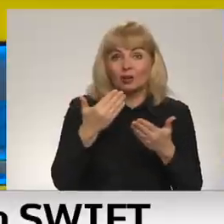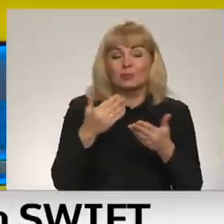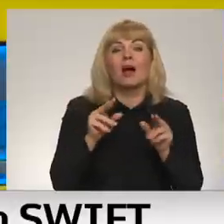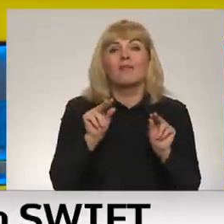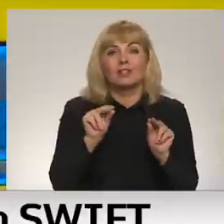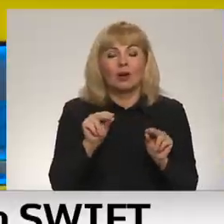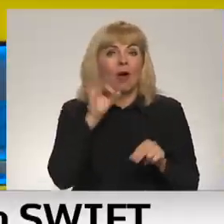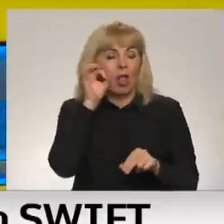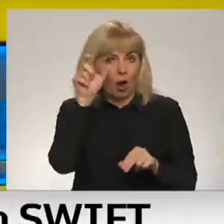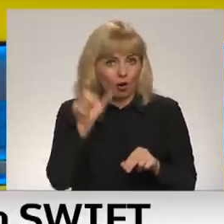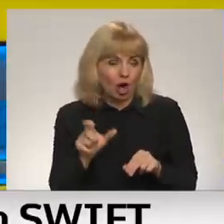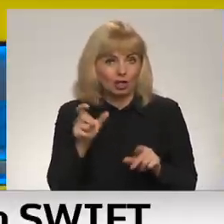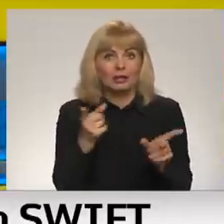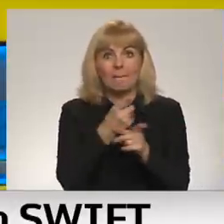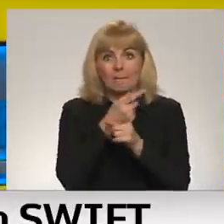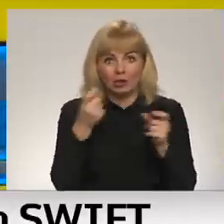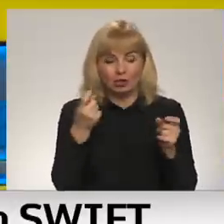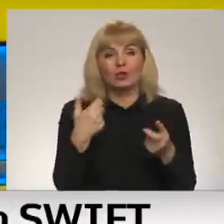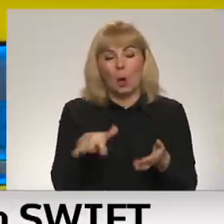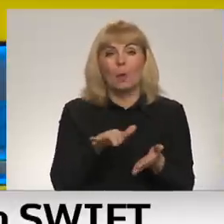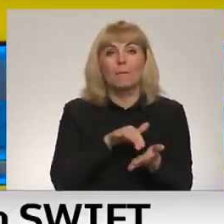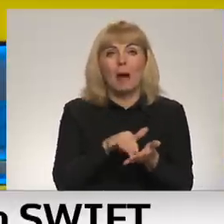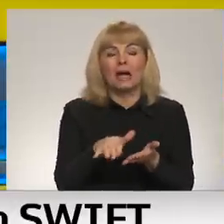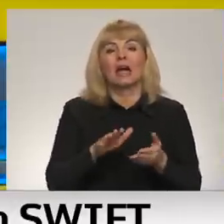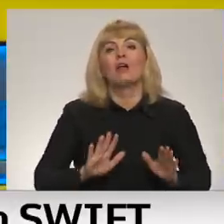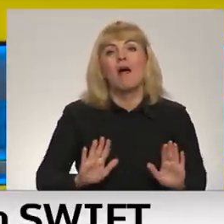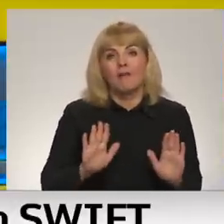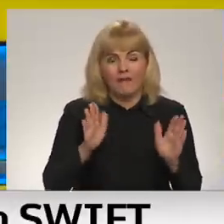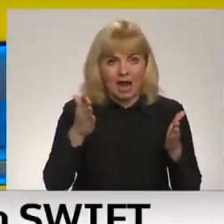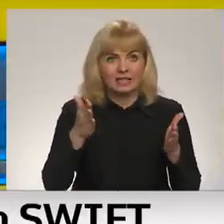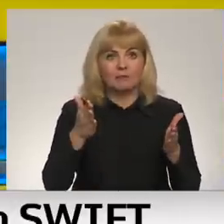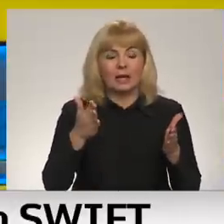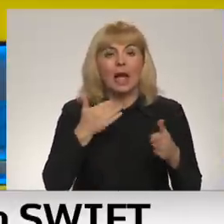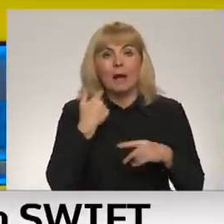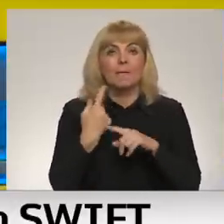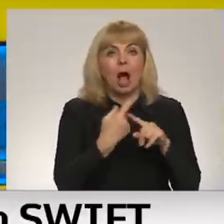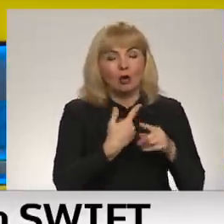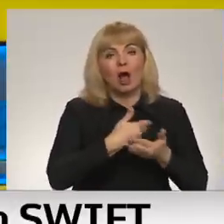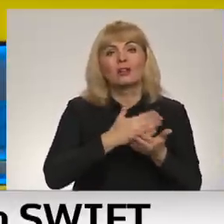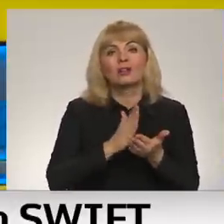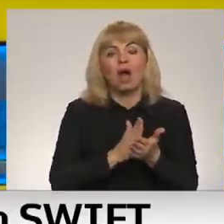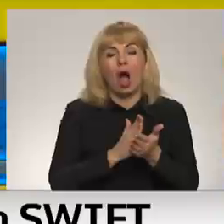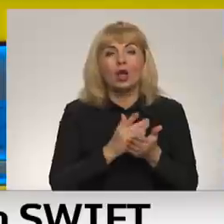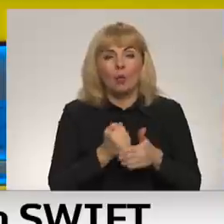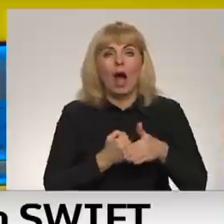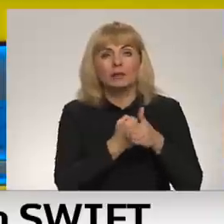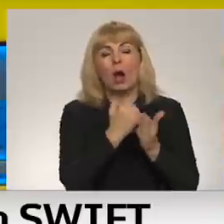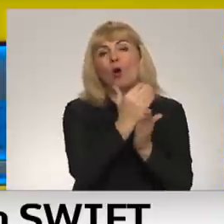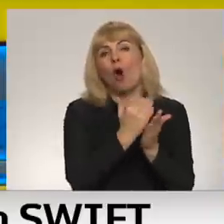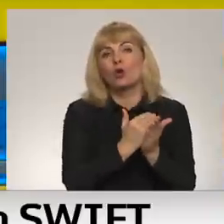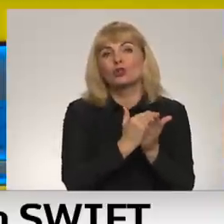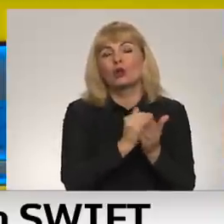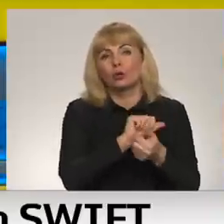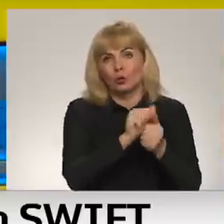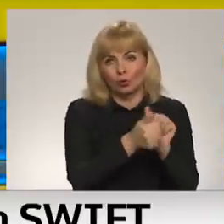visticamāk Lukašenko paziņos, ka ir noritējis veiksmīgi un lielākā Baltkrievijas daļa atbalsta konstitucionālos grozījumus. Un tur ir divas sadaļas,